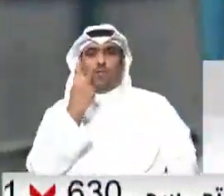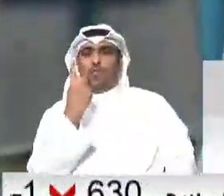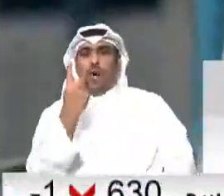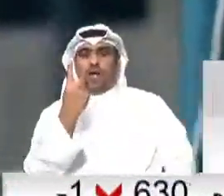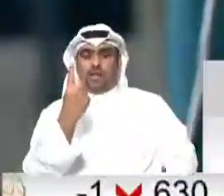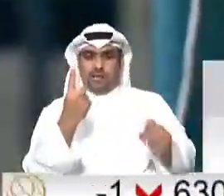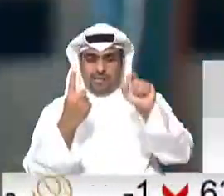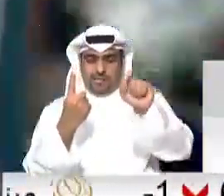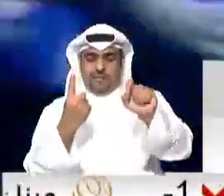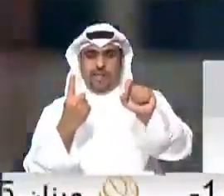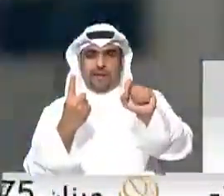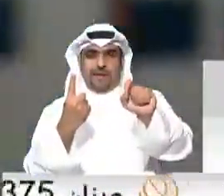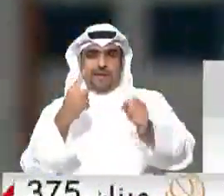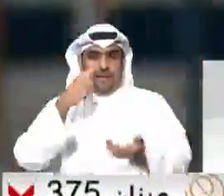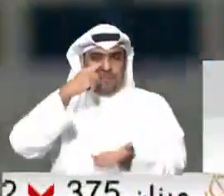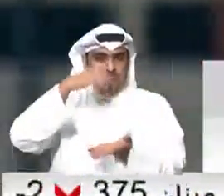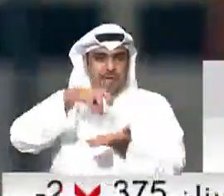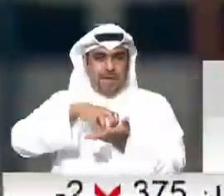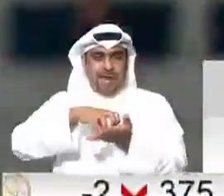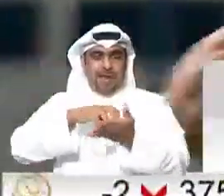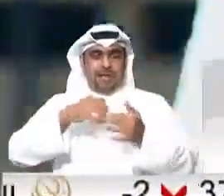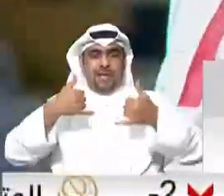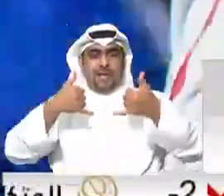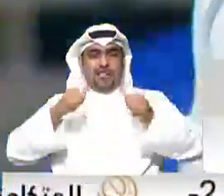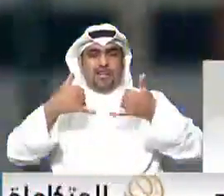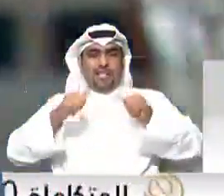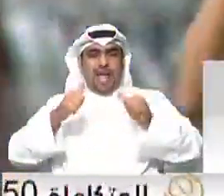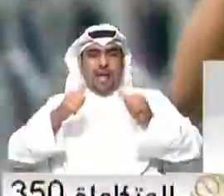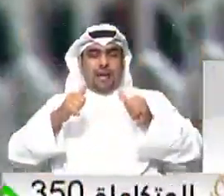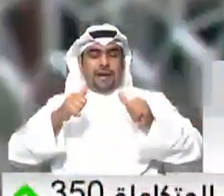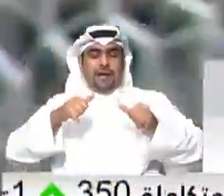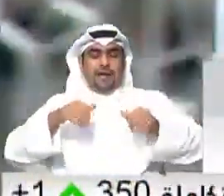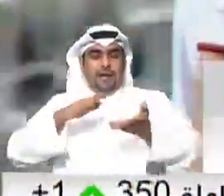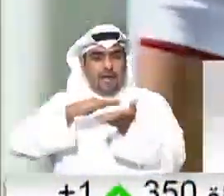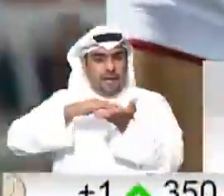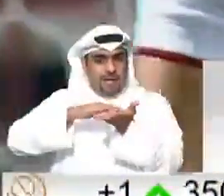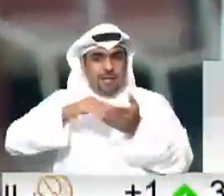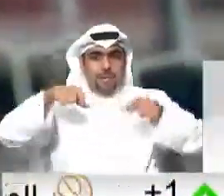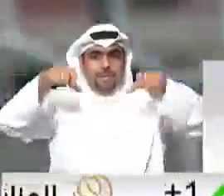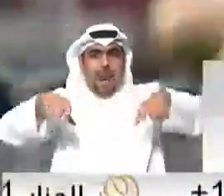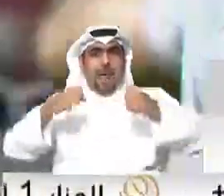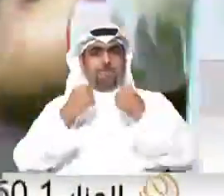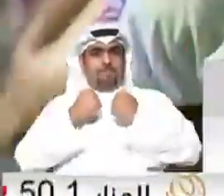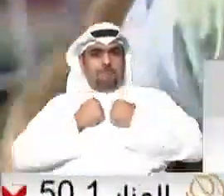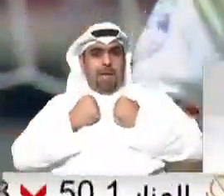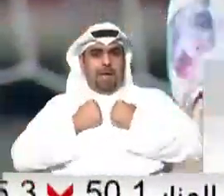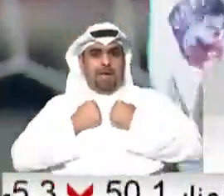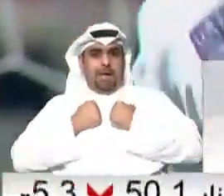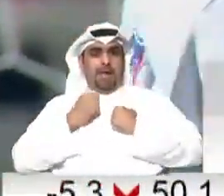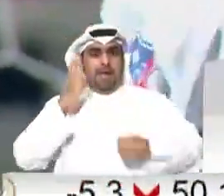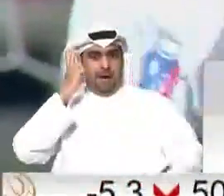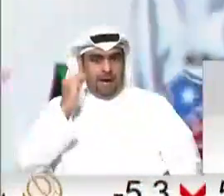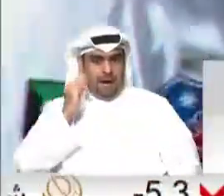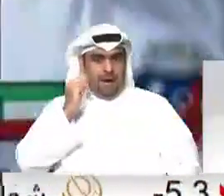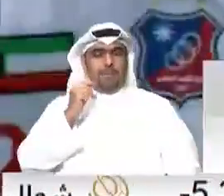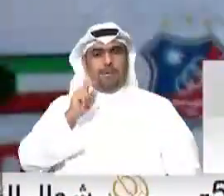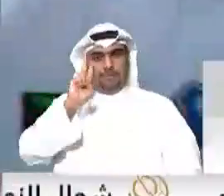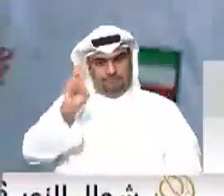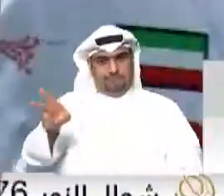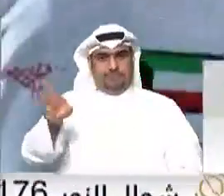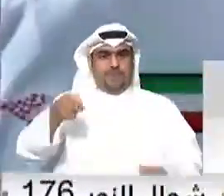المقابل الاستغلال عمله الارض وجمهور من اجل فوز باللقاء هذا وتاهل الفائزه من مباراه اليوم لمواجهه الفائز